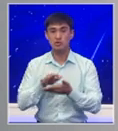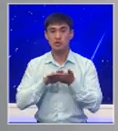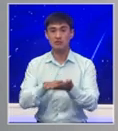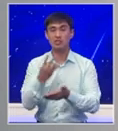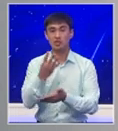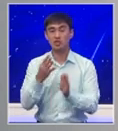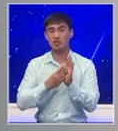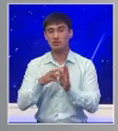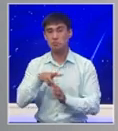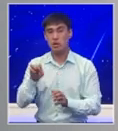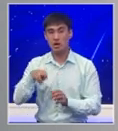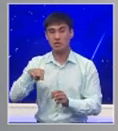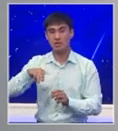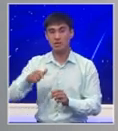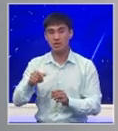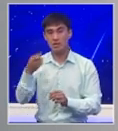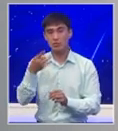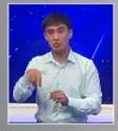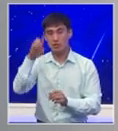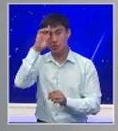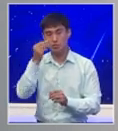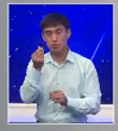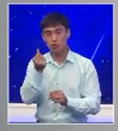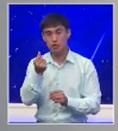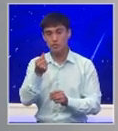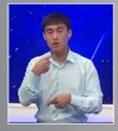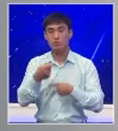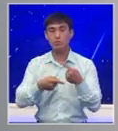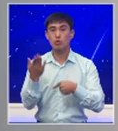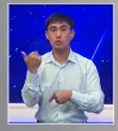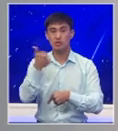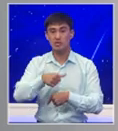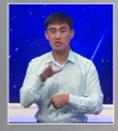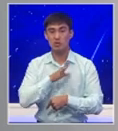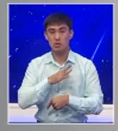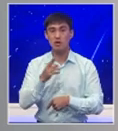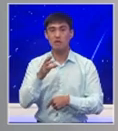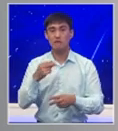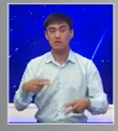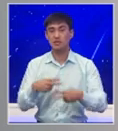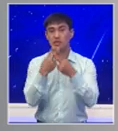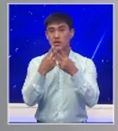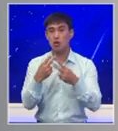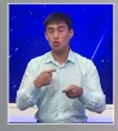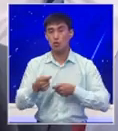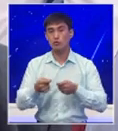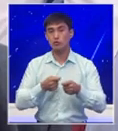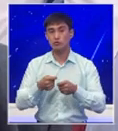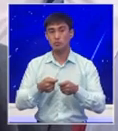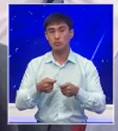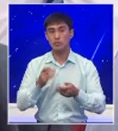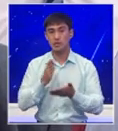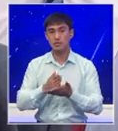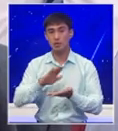миллиардов тенге в республиканский бюджет. Буквально вот на прошлой неделе я был в Астане. Руководством правительства есть